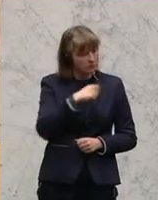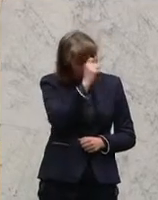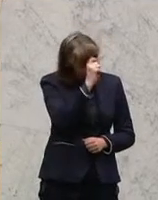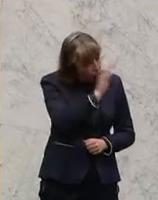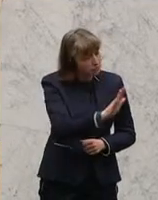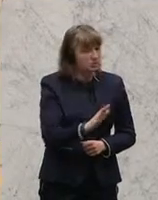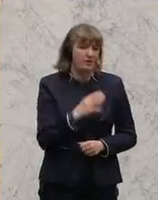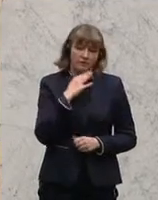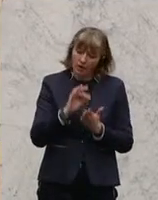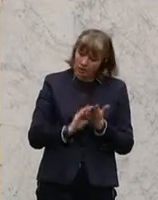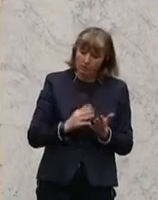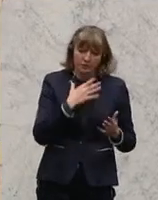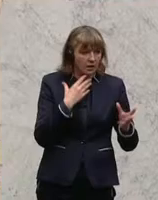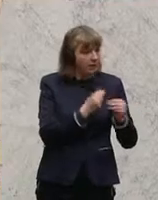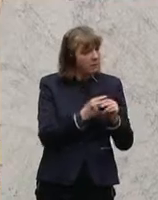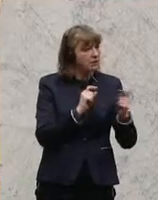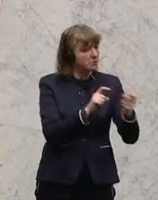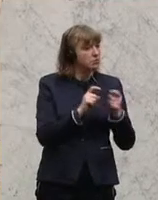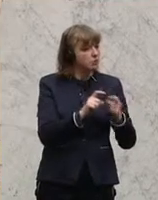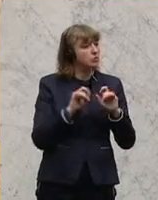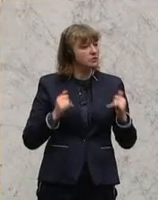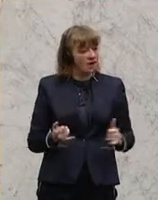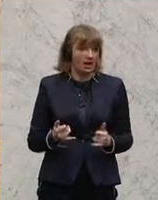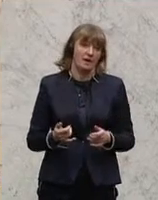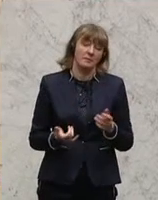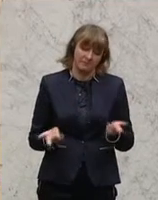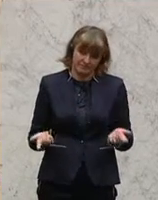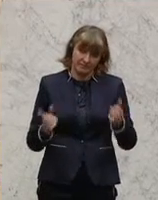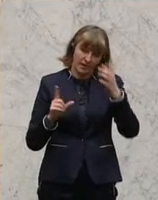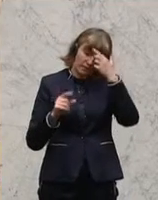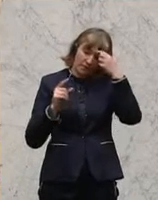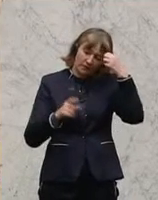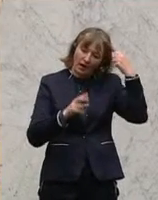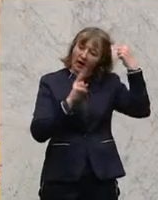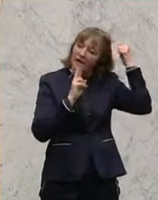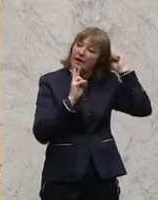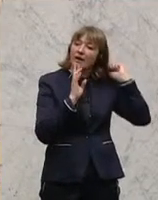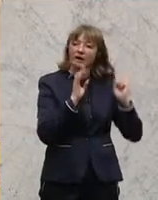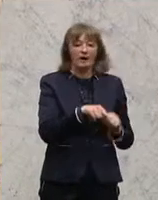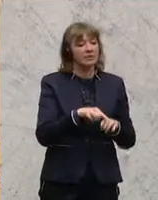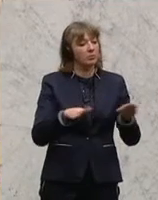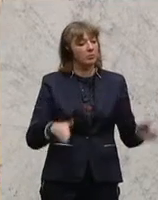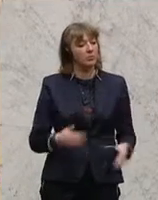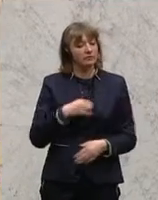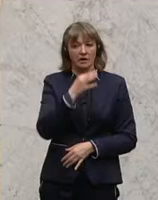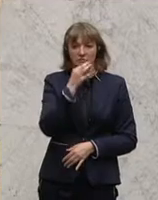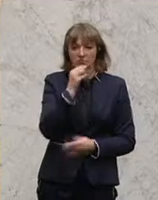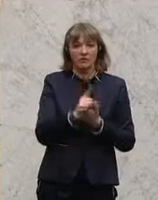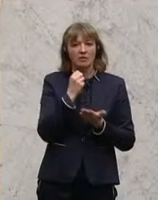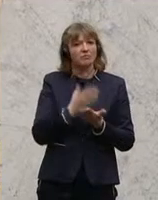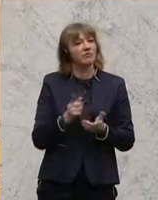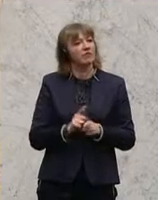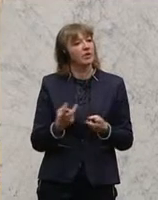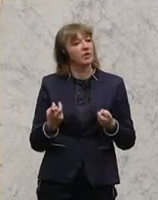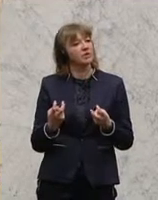immer wieder auch gemeinsam Diskussionen geführt, hat eigentlich hier am Rednerpult fast ein Geständnis abgelegt, wie es eine österreichische